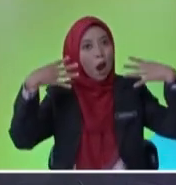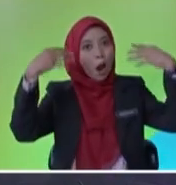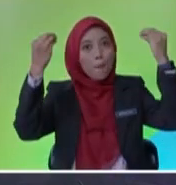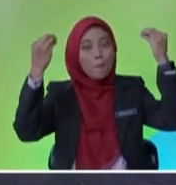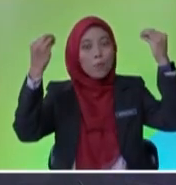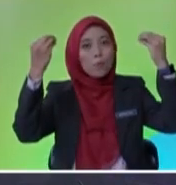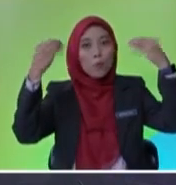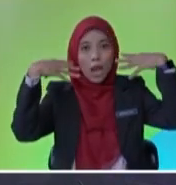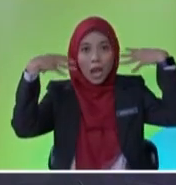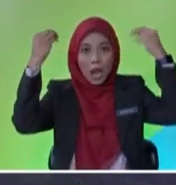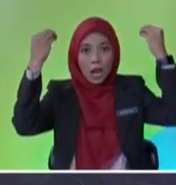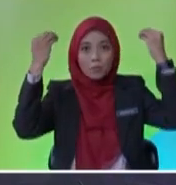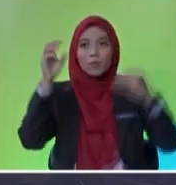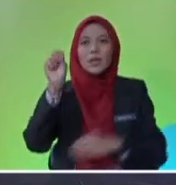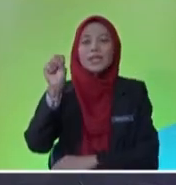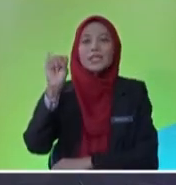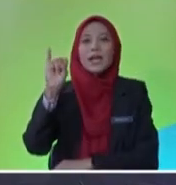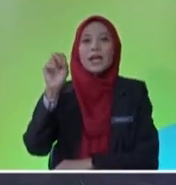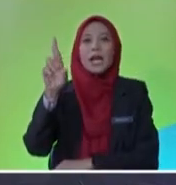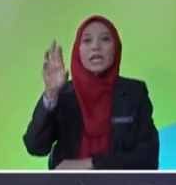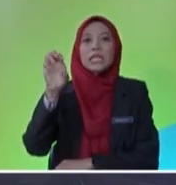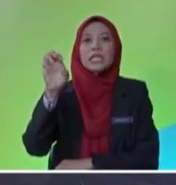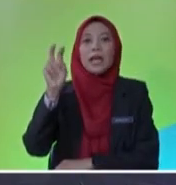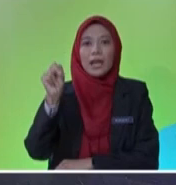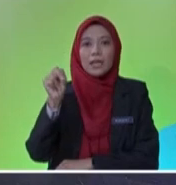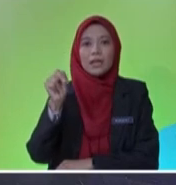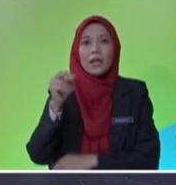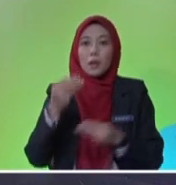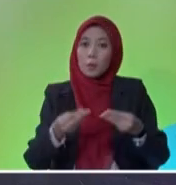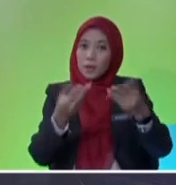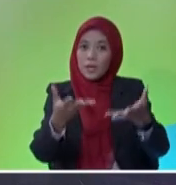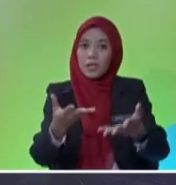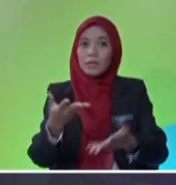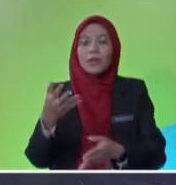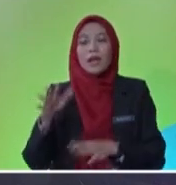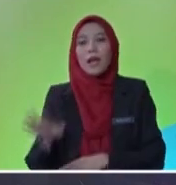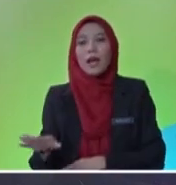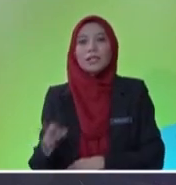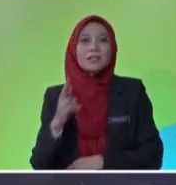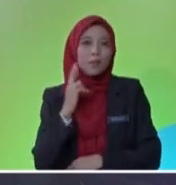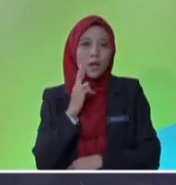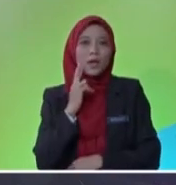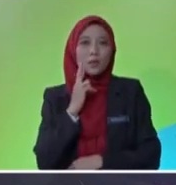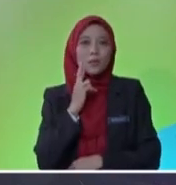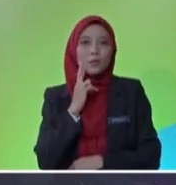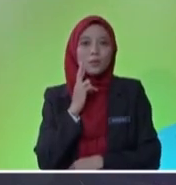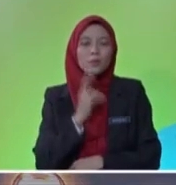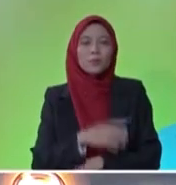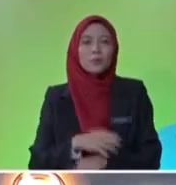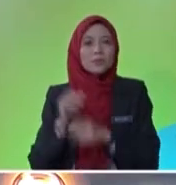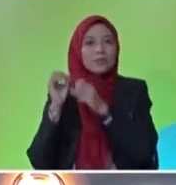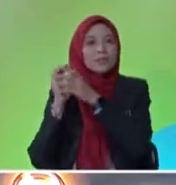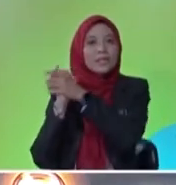Siring Kirim kepada adik Adawiyah ia Rabiatul Adawiyah terbagi